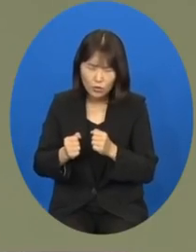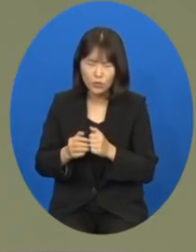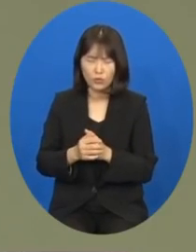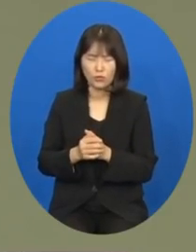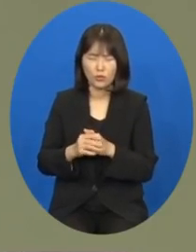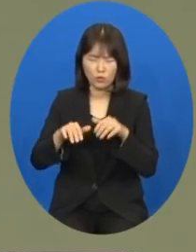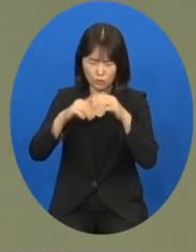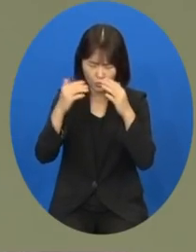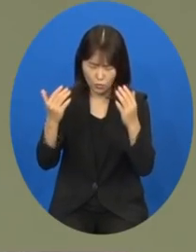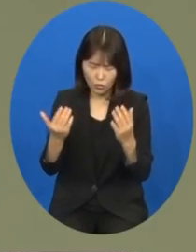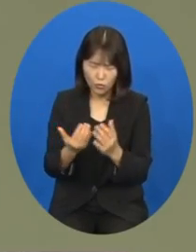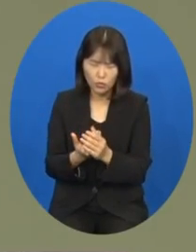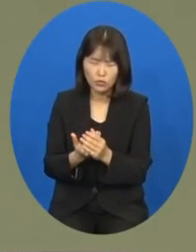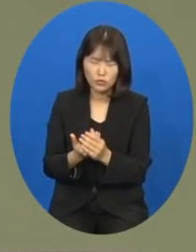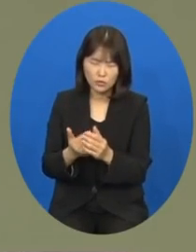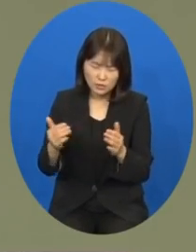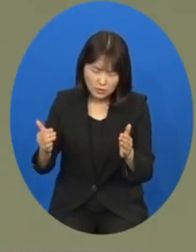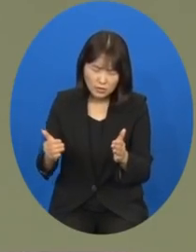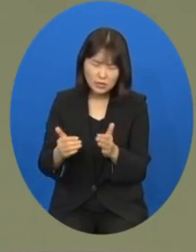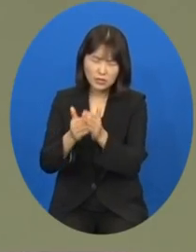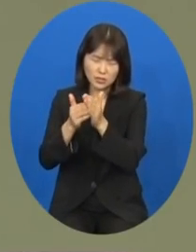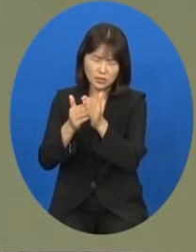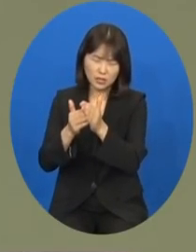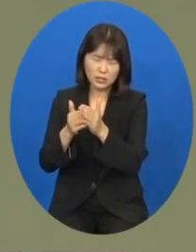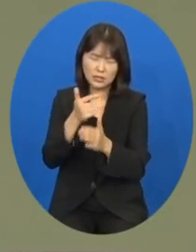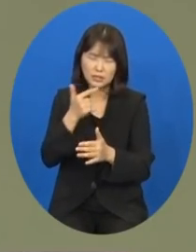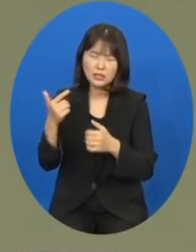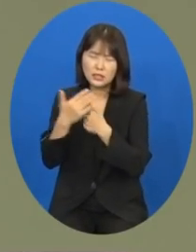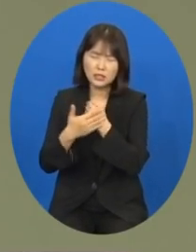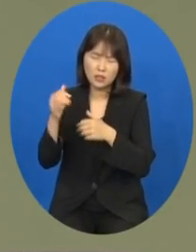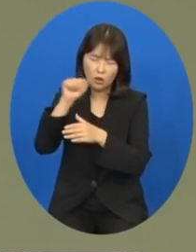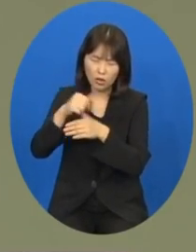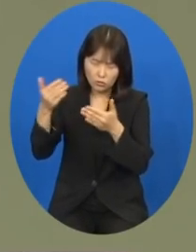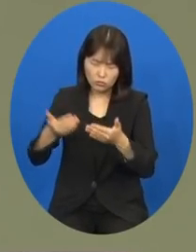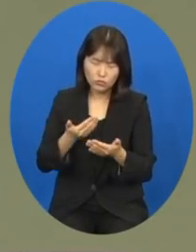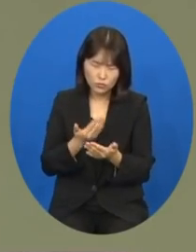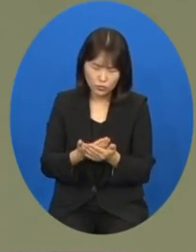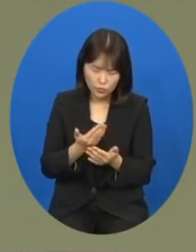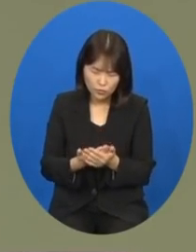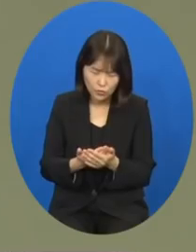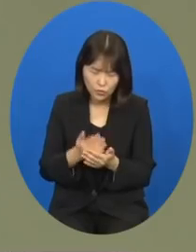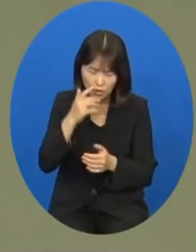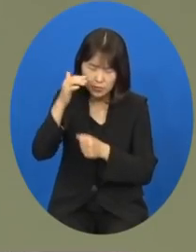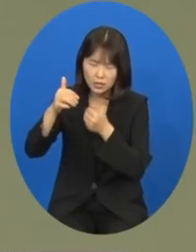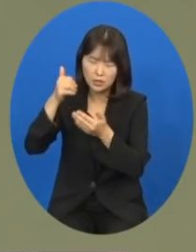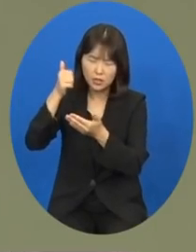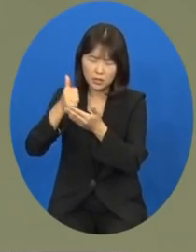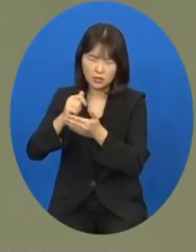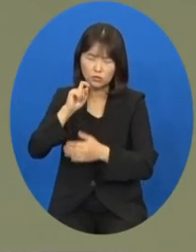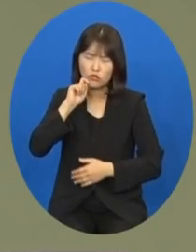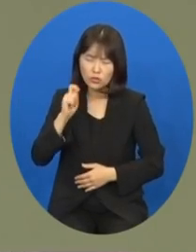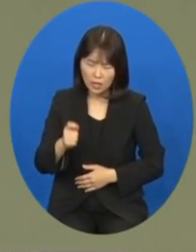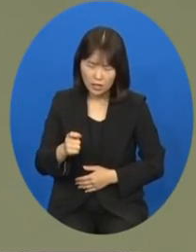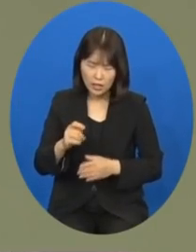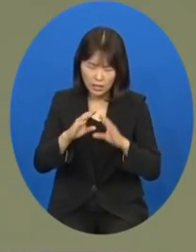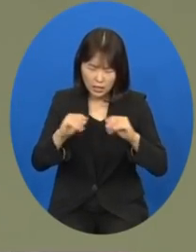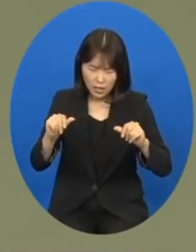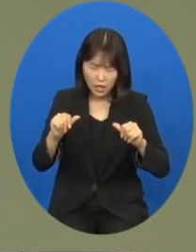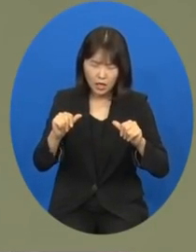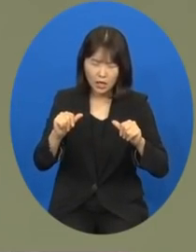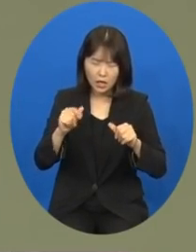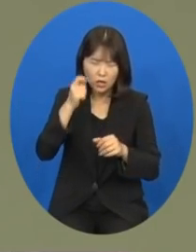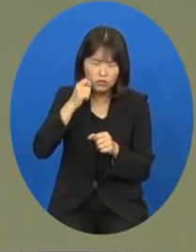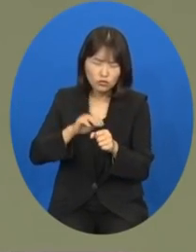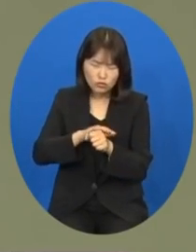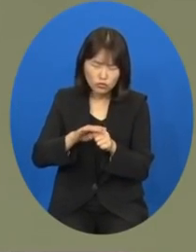모두가 다 완주할 수 있는 그 실현에 허락하여 출시 없어서 아버지 하나님 우크라이나 땅을 주요 금일 하게